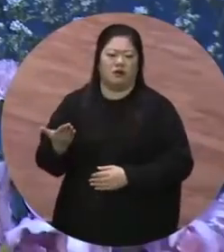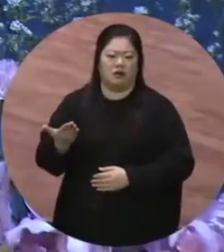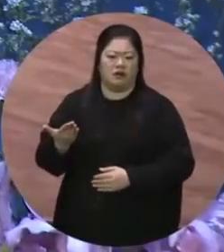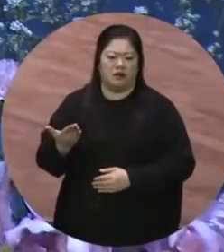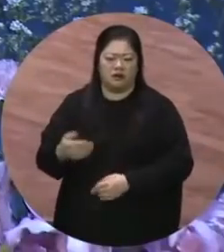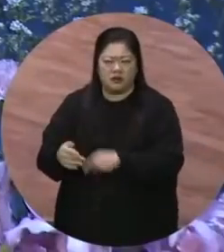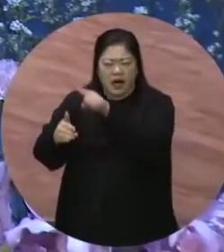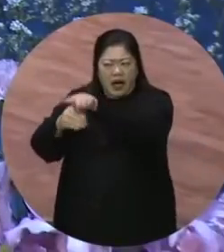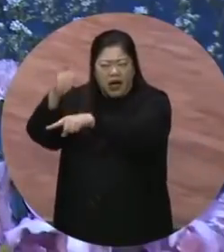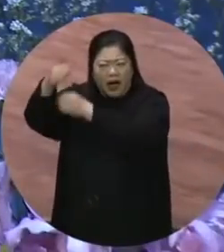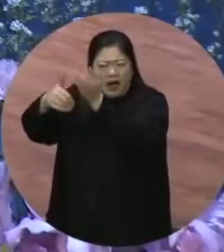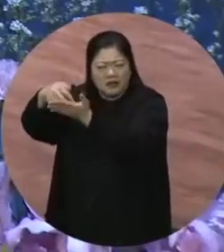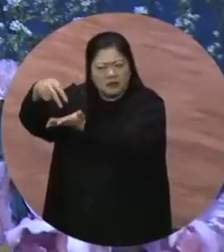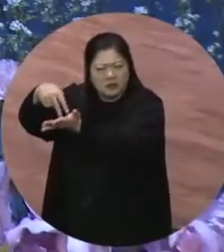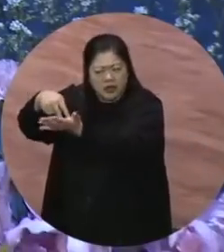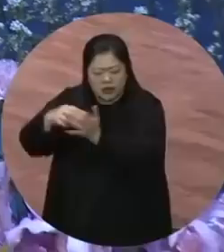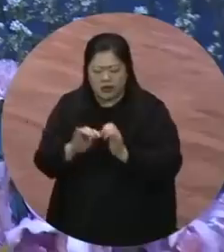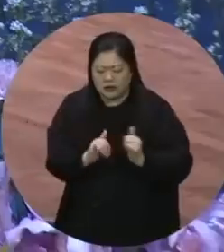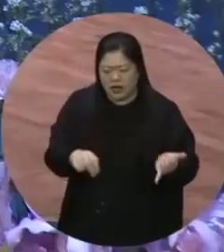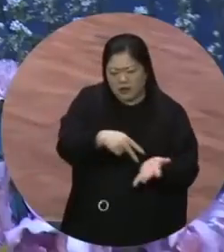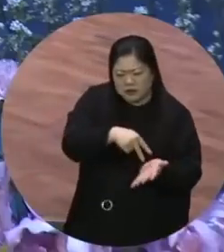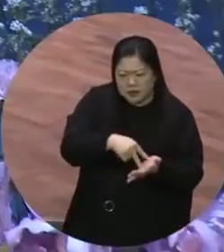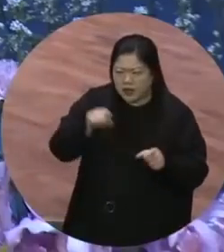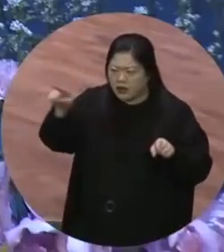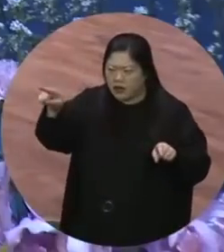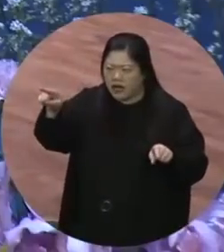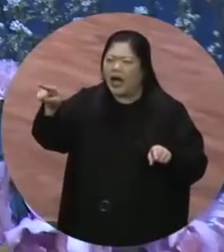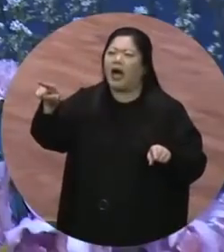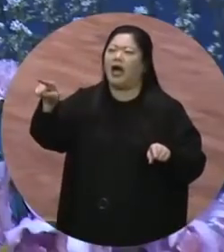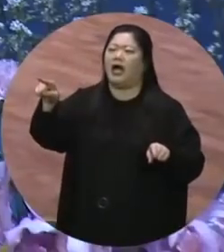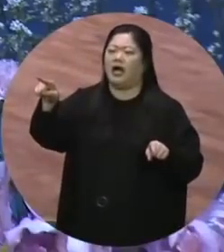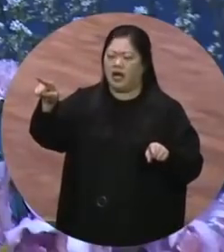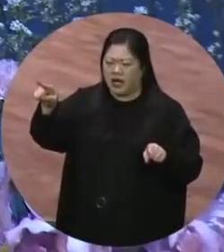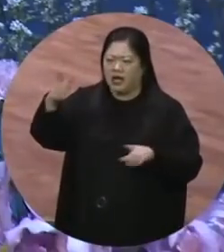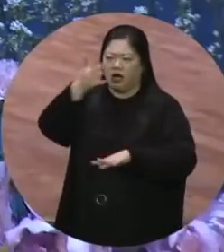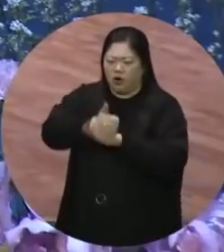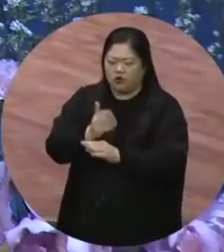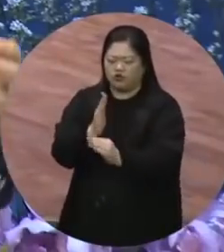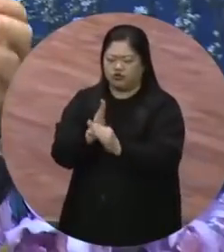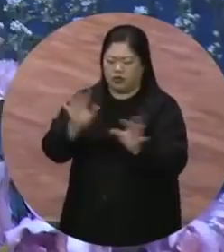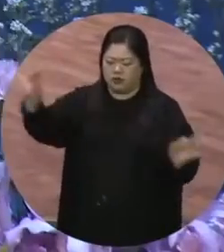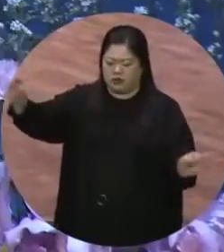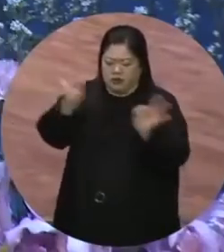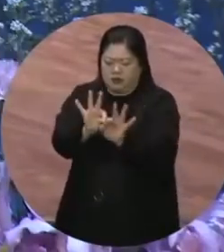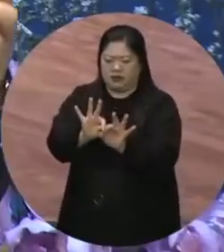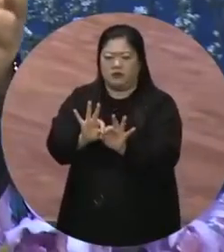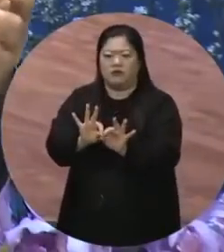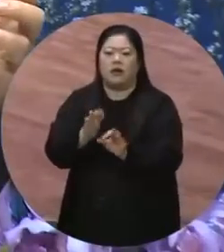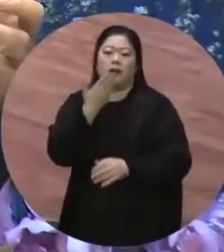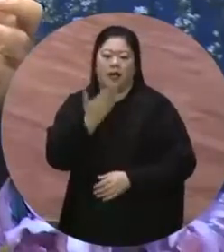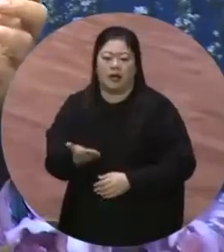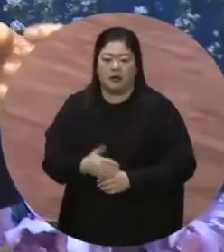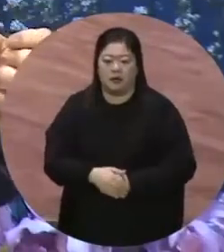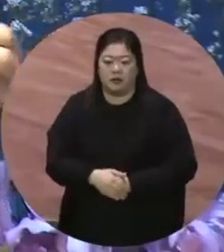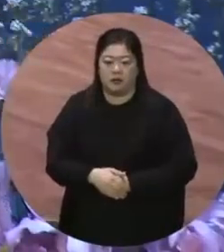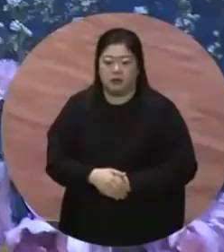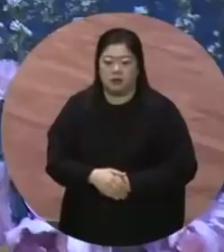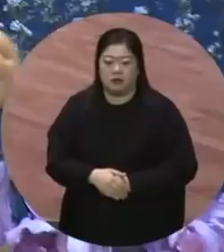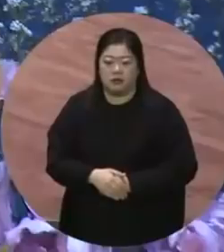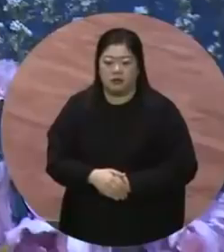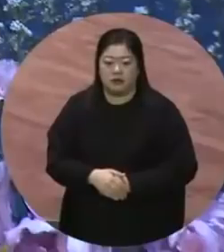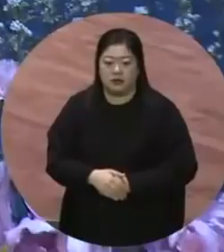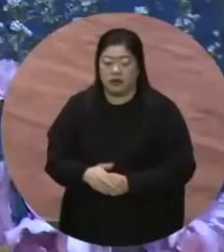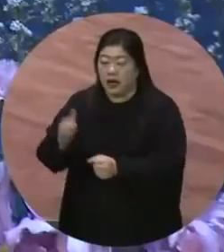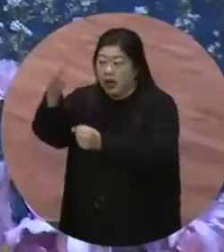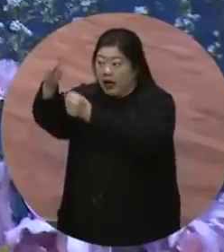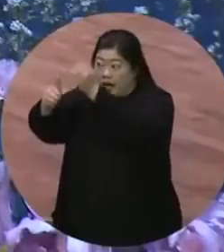진정한 정보자의 역할을, 그 사명을 이 감당할 수 있습니다. 다시 말하면 하나님을 떠난 인간, 인간과